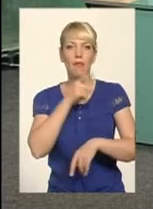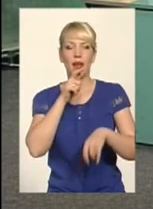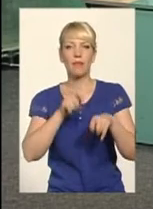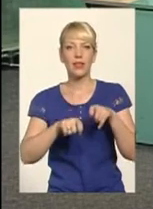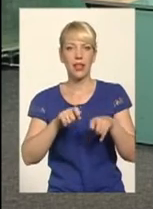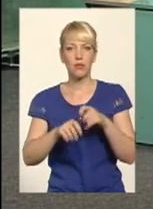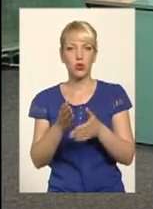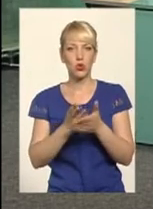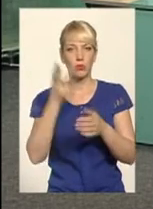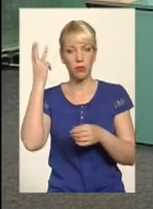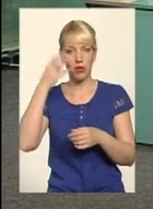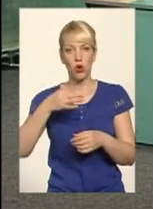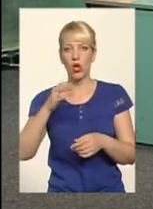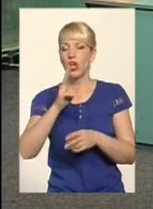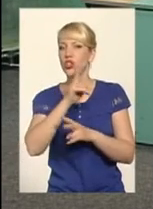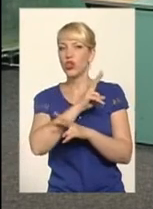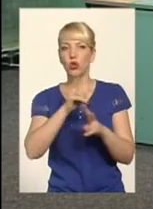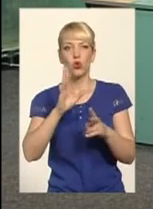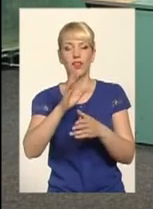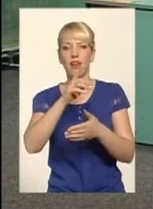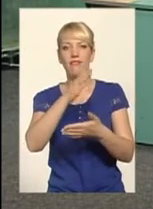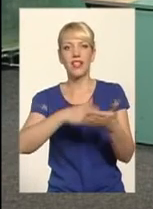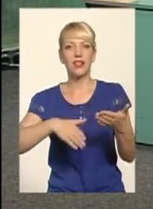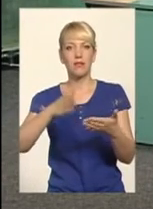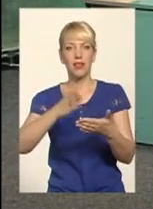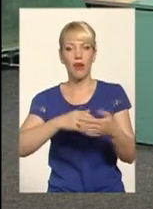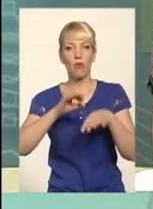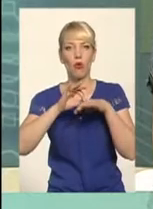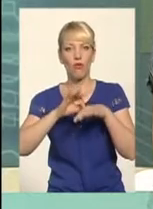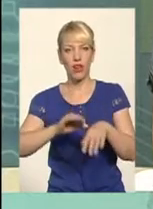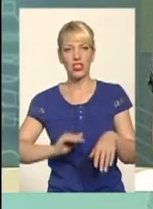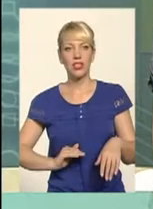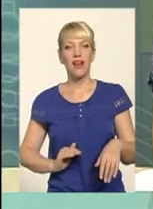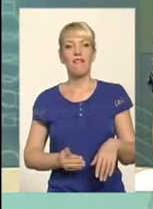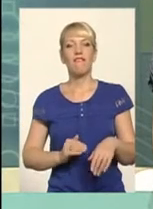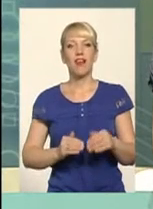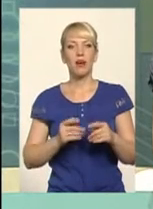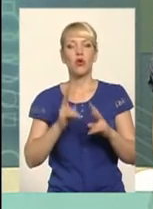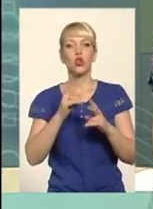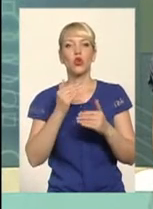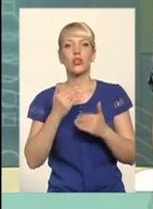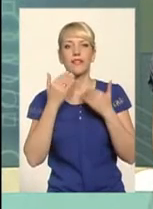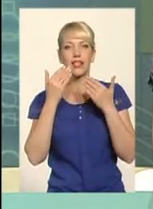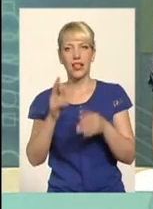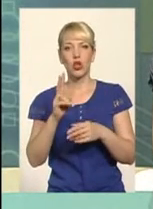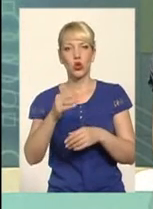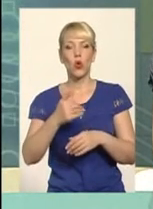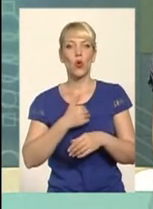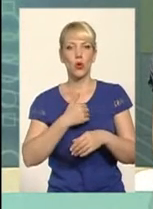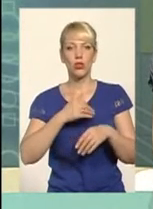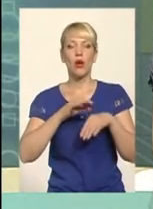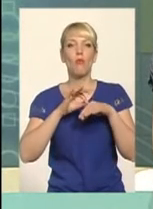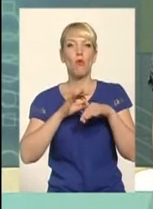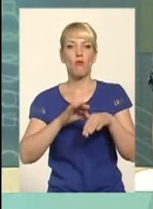Ніхто не відміняв проведення цих досліджень всім фермерам, які звертаються, звичайно, які хочуть це проводити цю